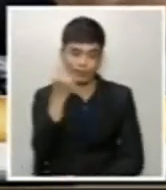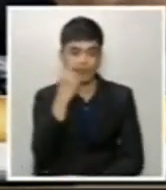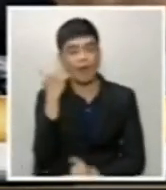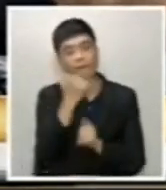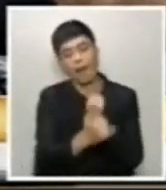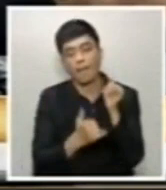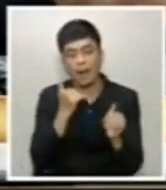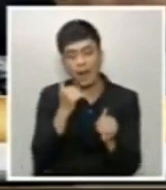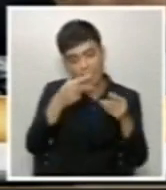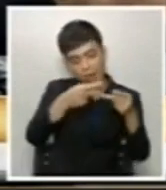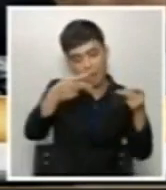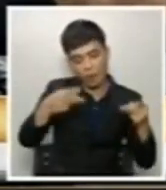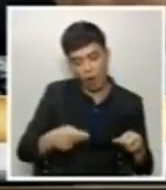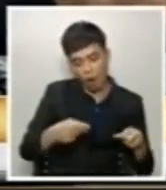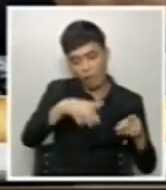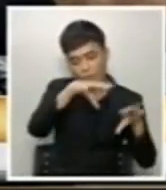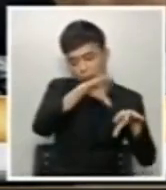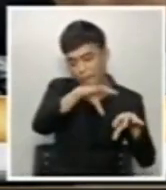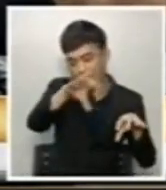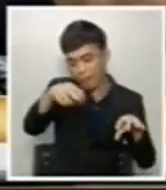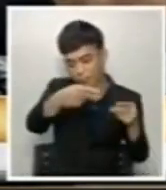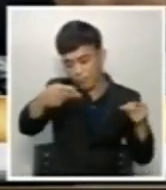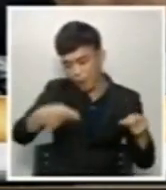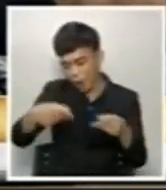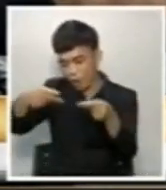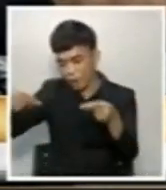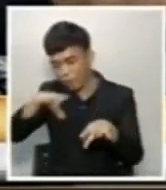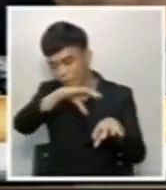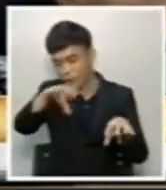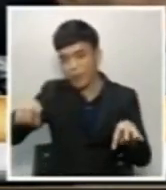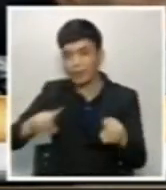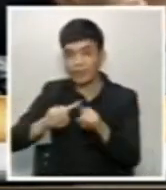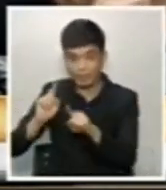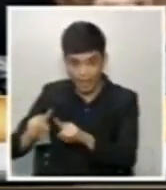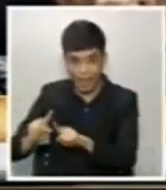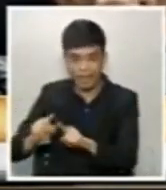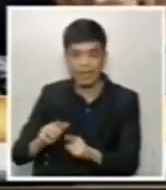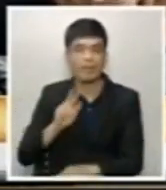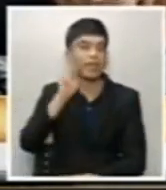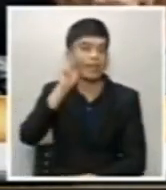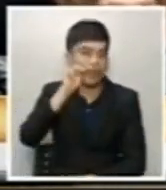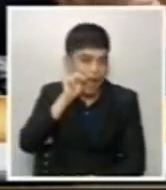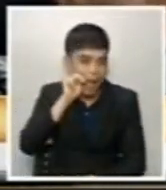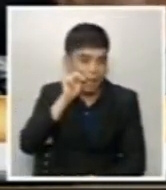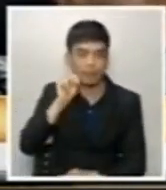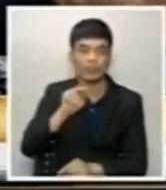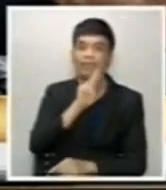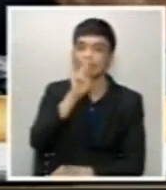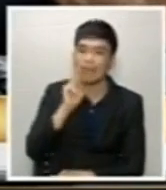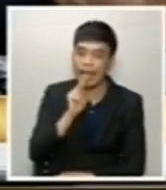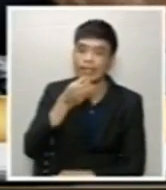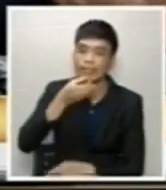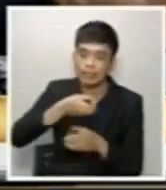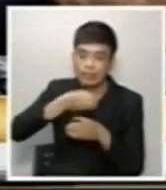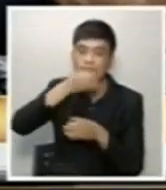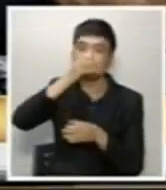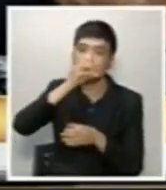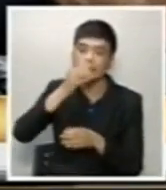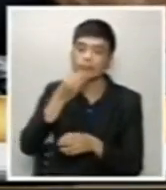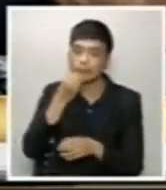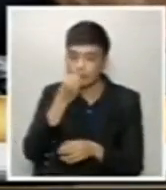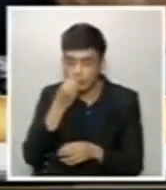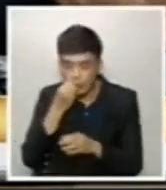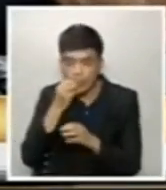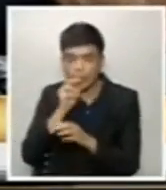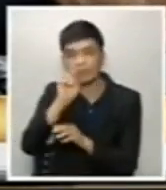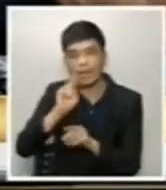ามเกาะแก่งต่างๆการใช้น้ำเพื่ออุปโภคบริโภคในเกาะแก่งต่างๆเราก็ยังขาดแคลนน้ำไปอย่างม